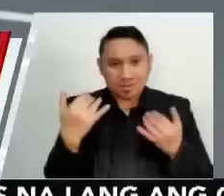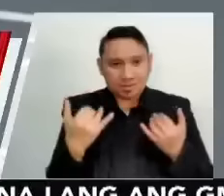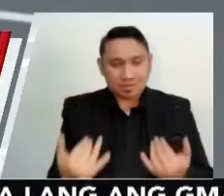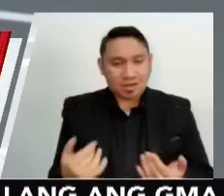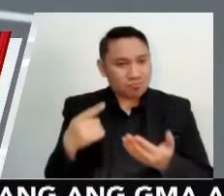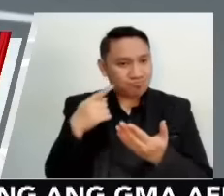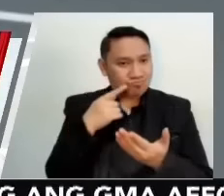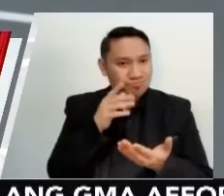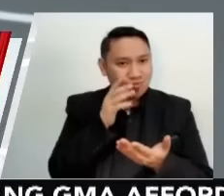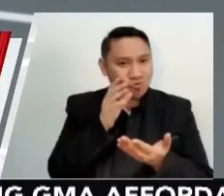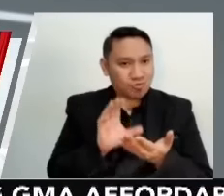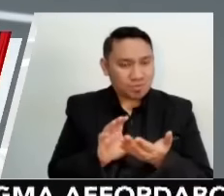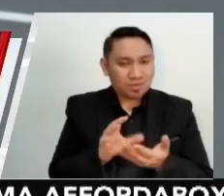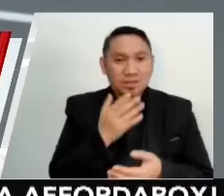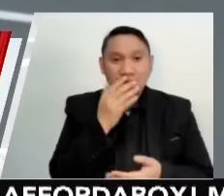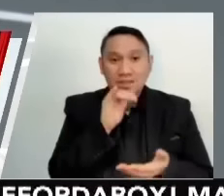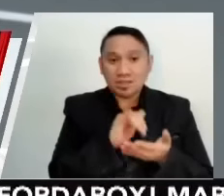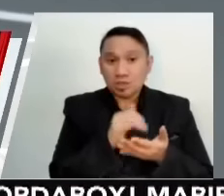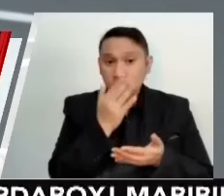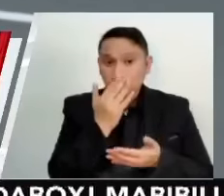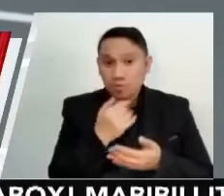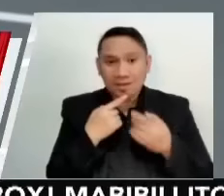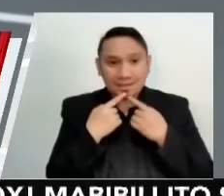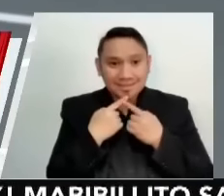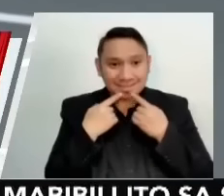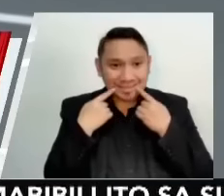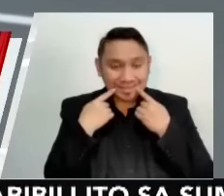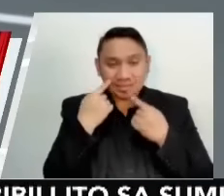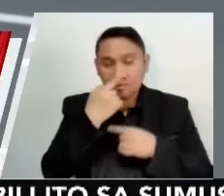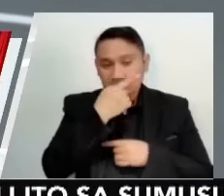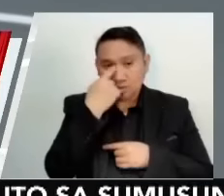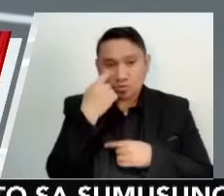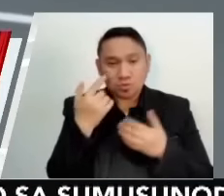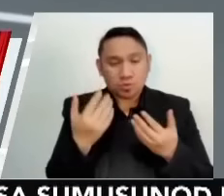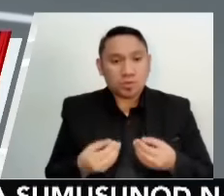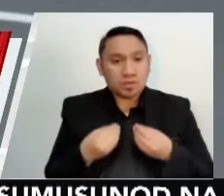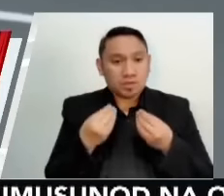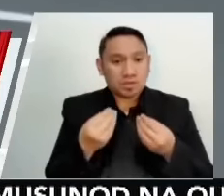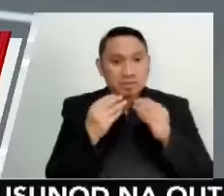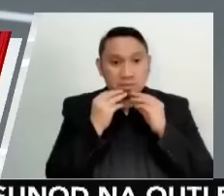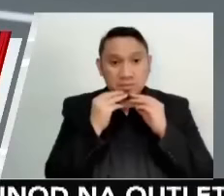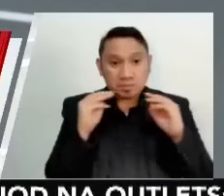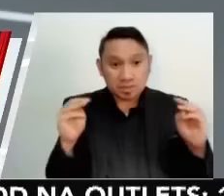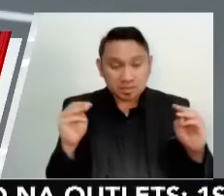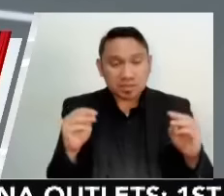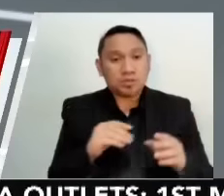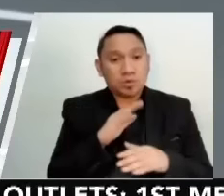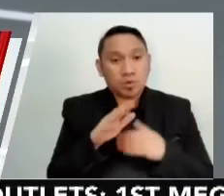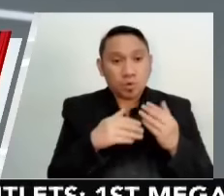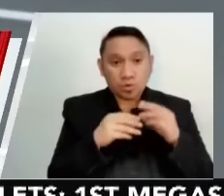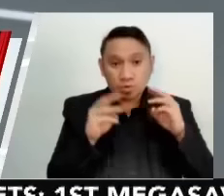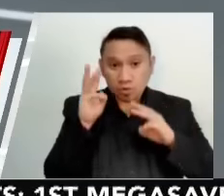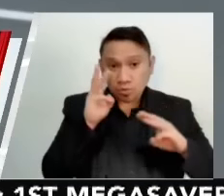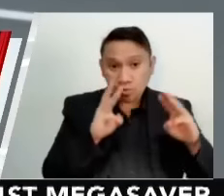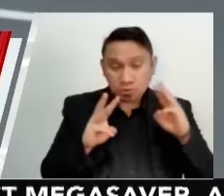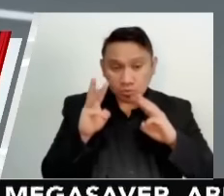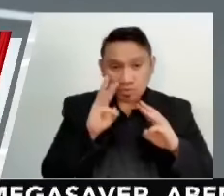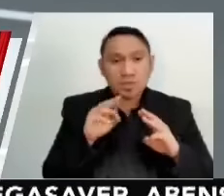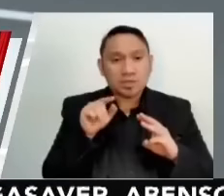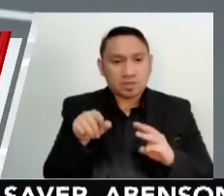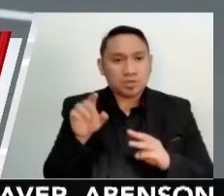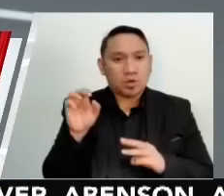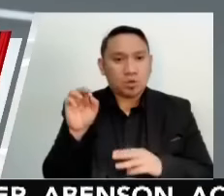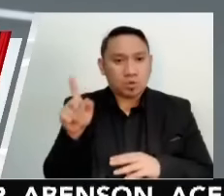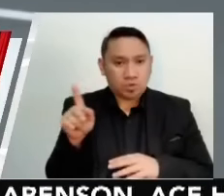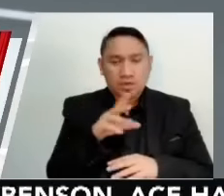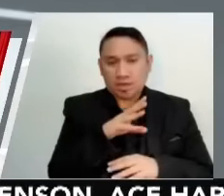Kaya raw siya nakangiti nung siya ay maaresto ay dahil gusto niyang magbigay ng mensahe sa lahat daw ng nag-aalala at nagmamahal sa kanya na okay siya at